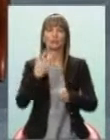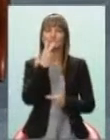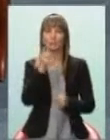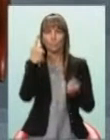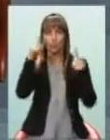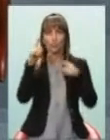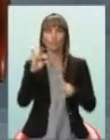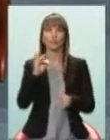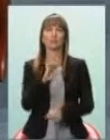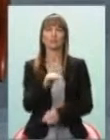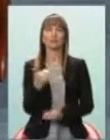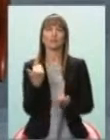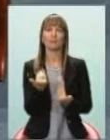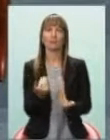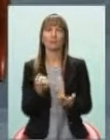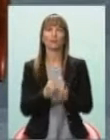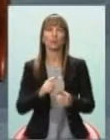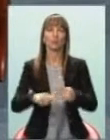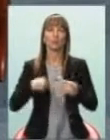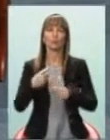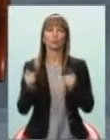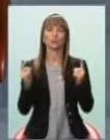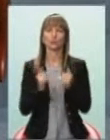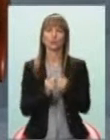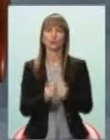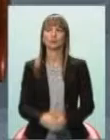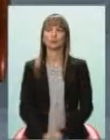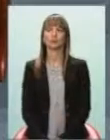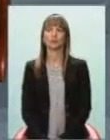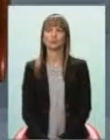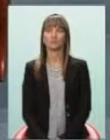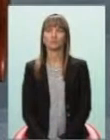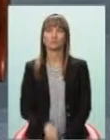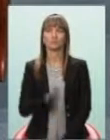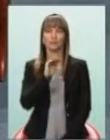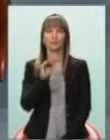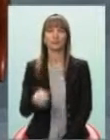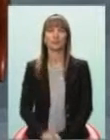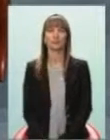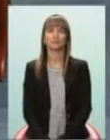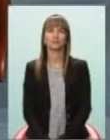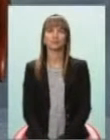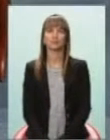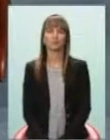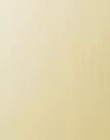мультику і прощаємося з вами до наступної зустрічі. До побачення.